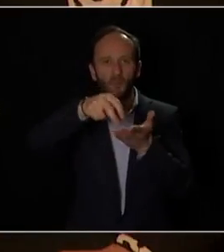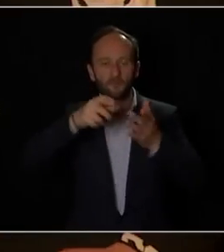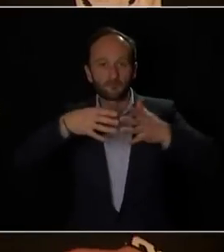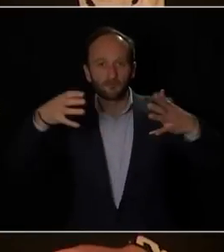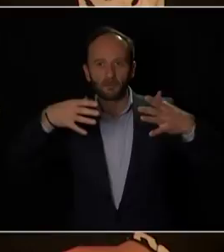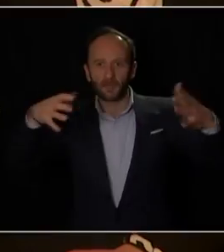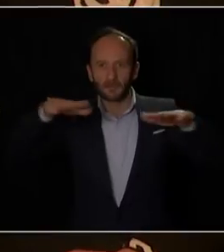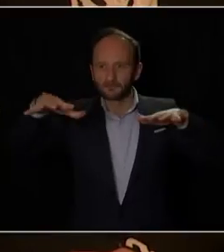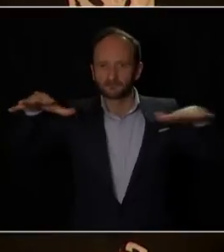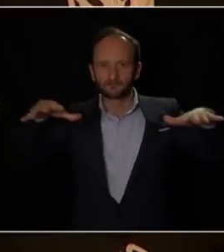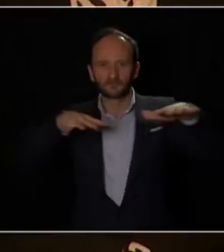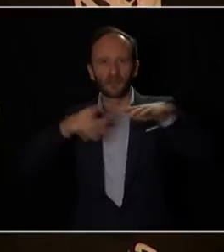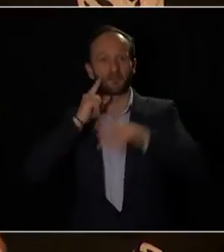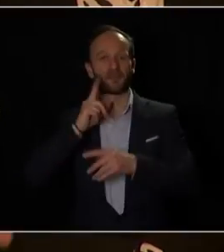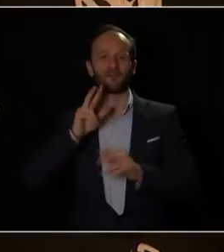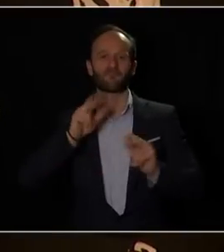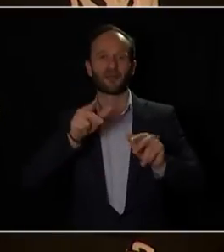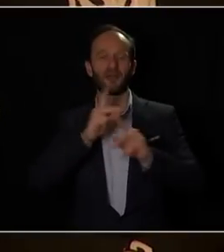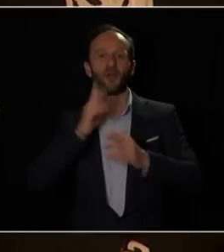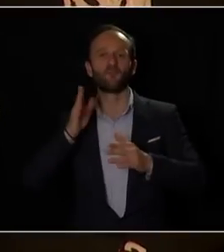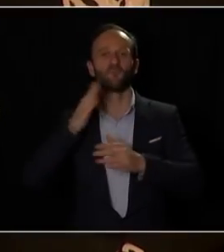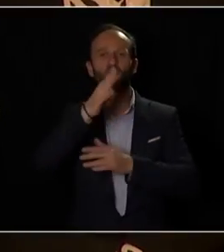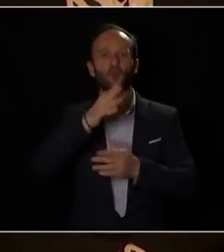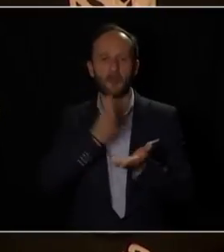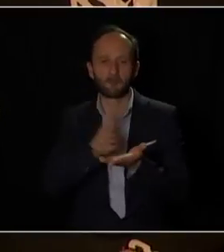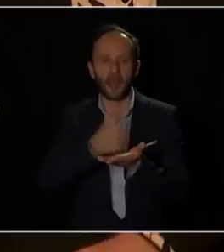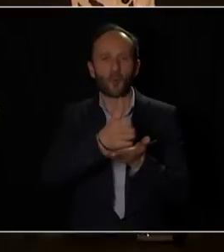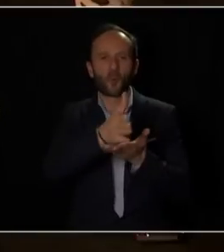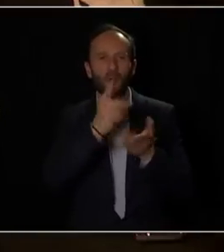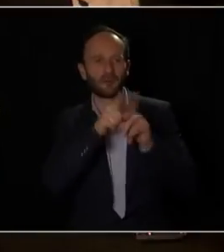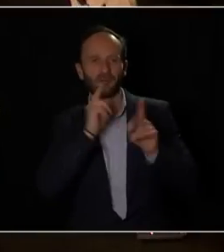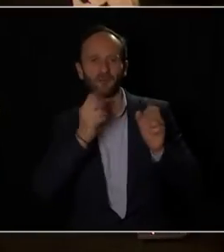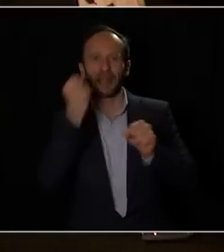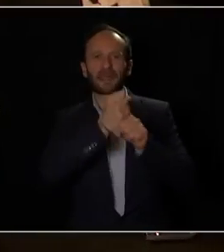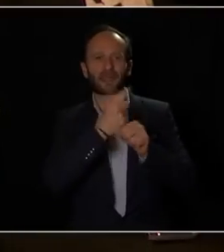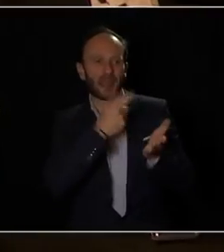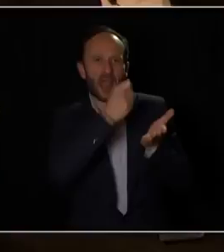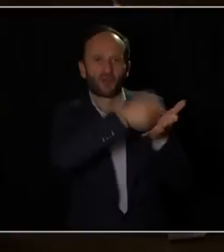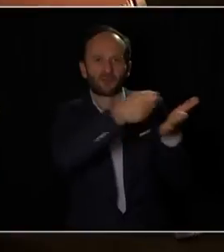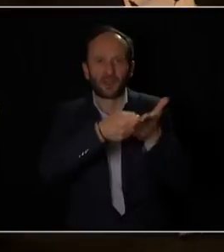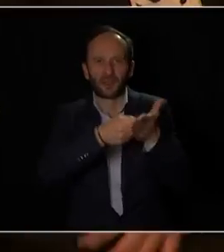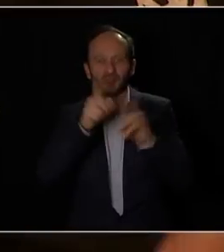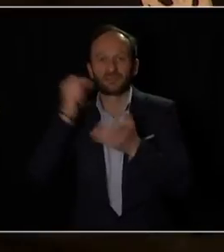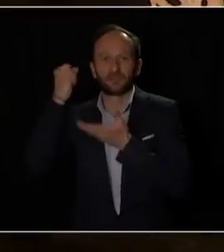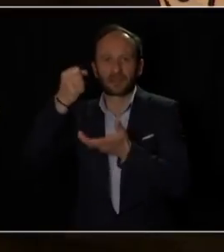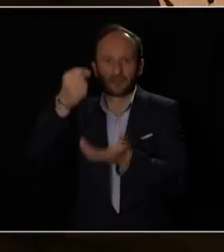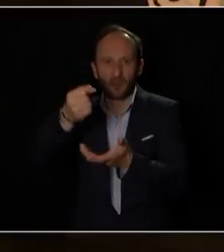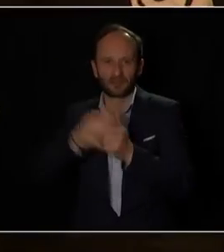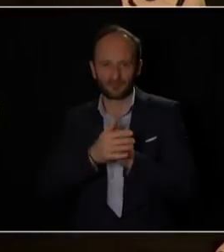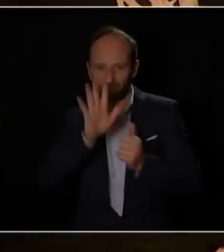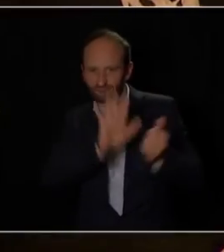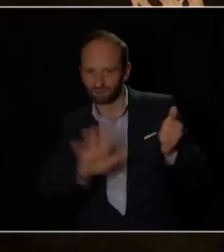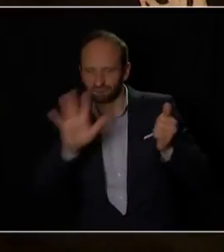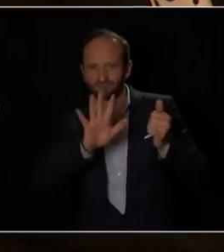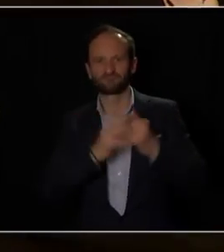futur parcours qu'on va appeler shopping et patrimoine dans le secteur de la ville, sud de la ville.